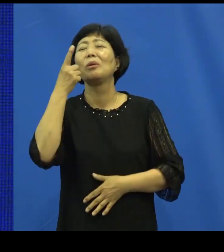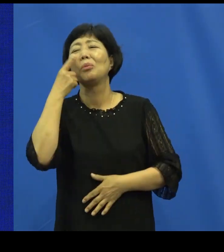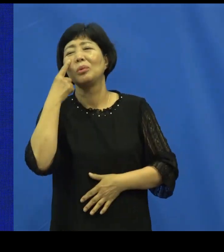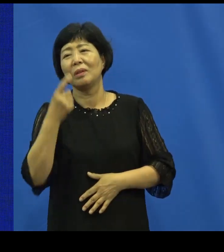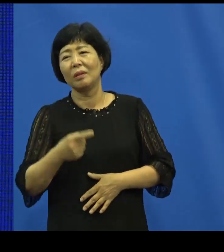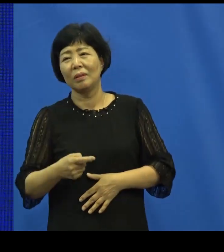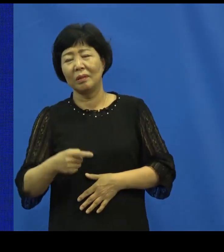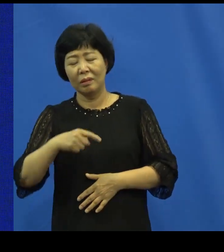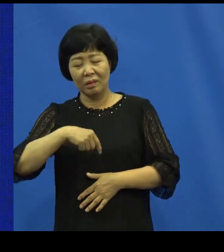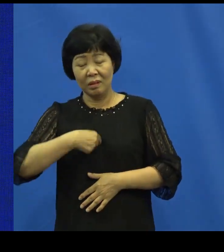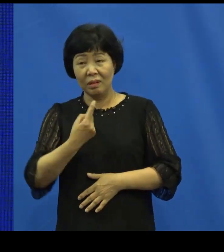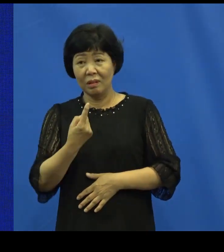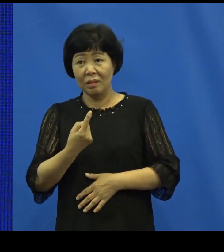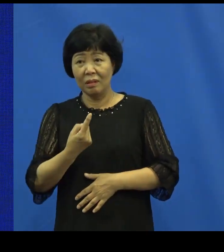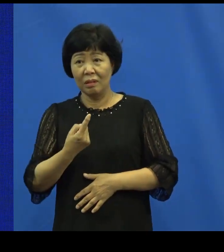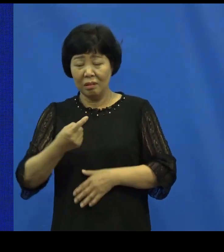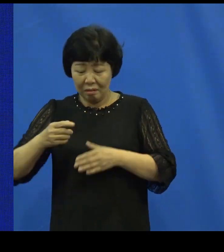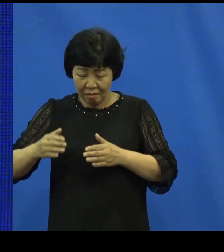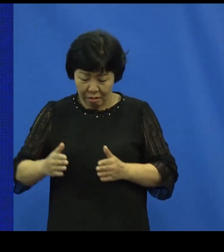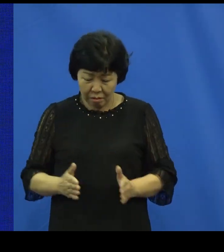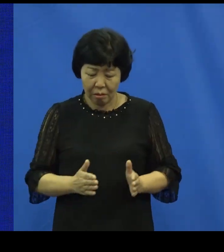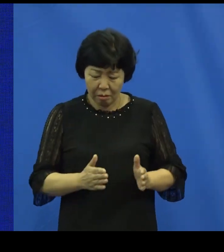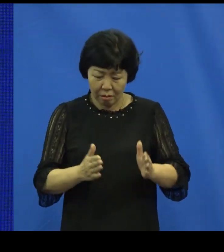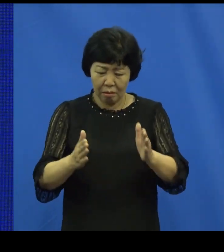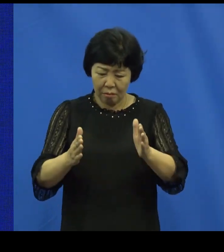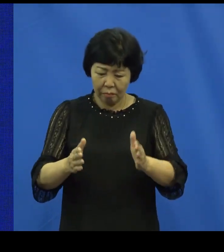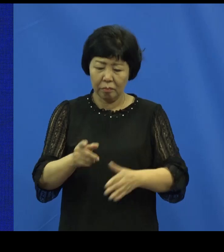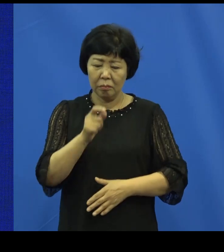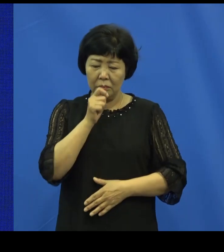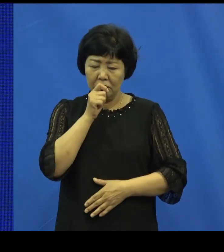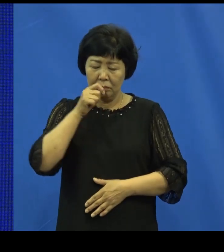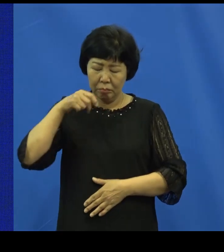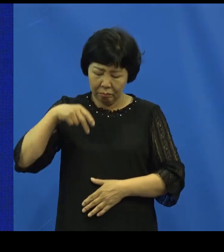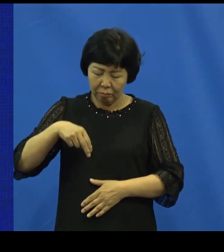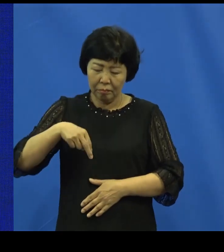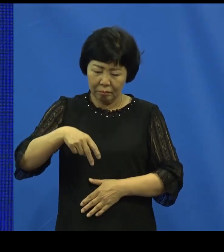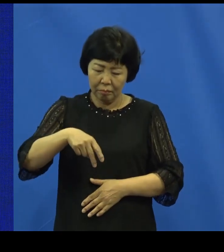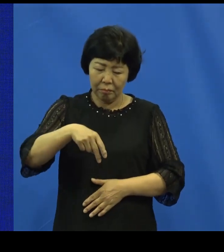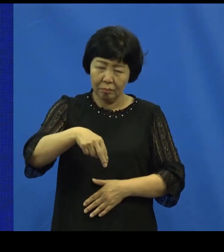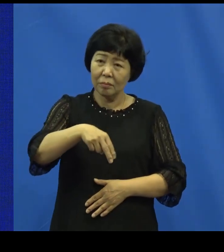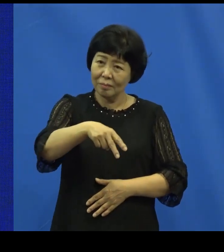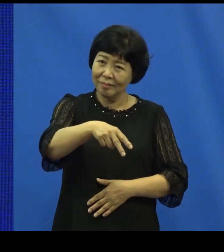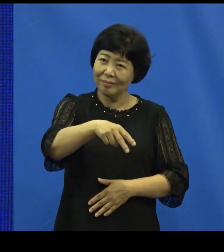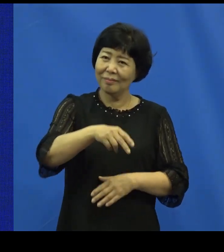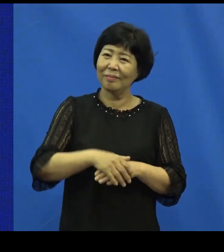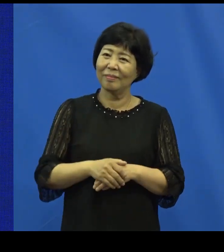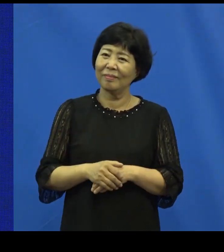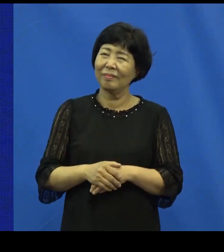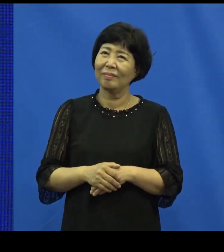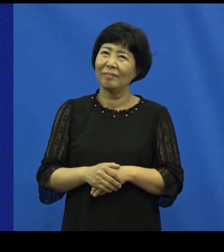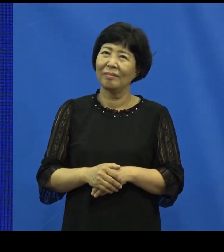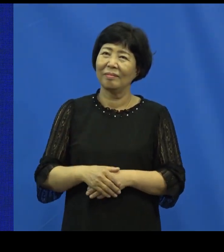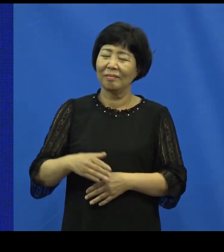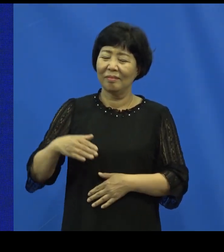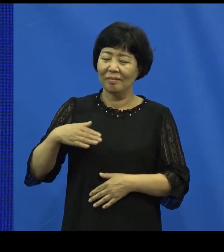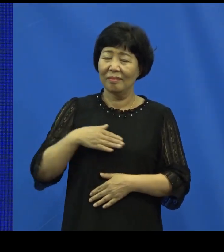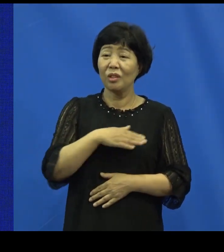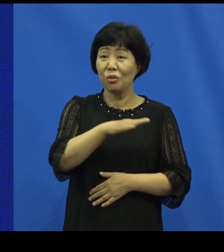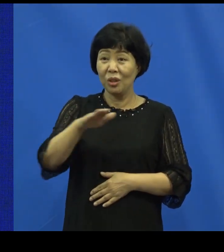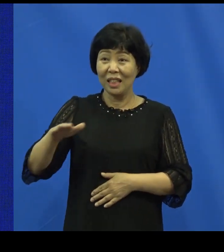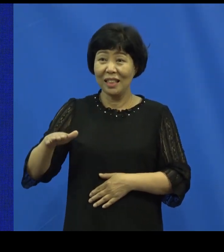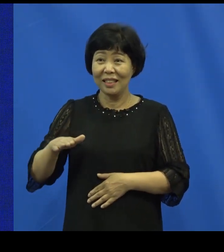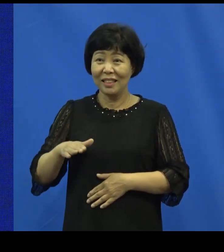자신의 길을, 말씀의 길을 그냥 걸어가는 거예요. 여러분, 우리를 향해 공격하고 미워하고 질투하는